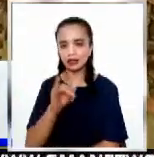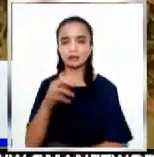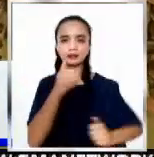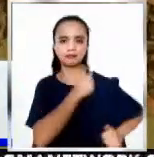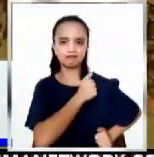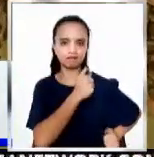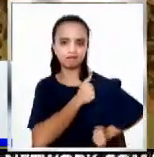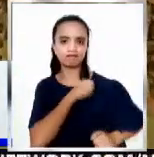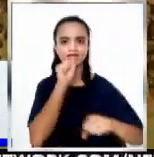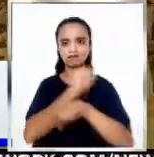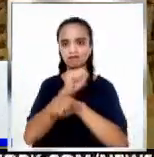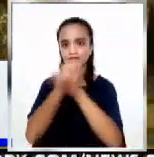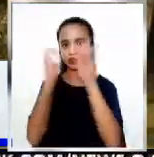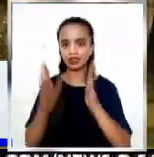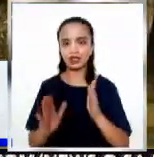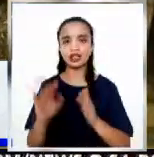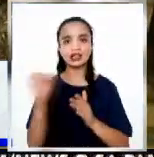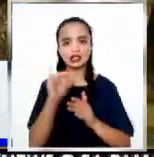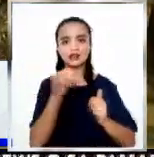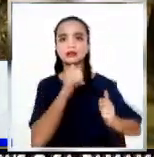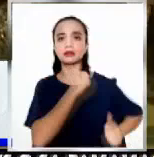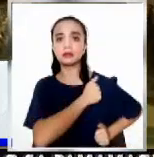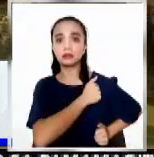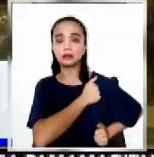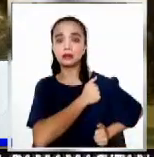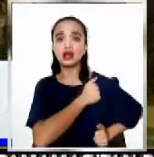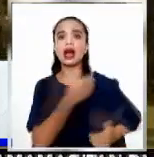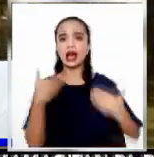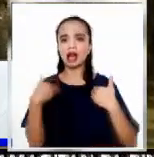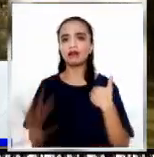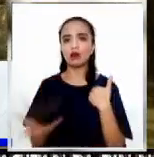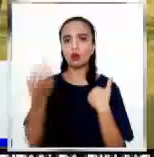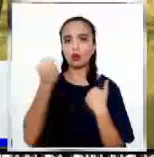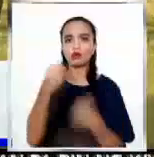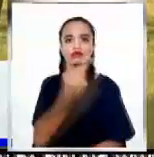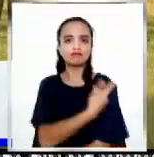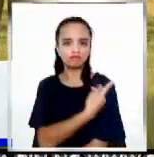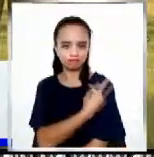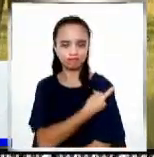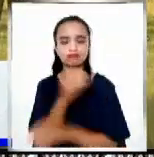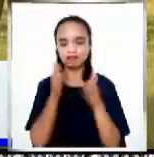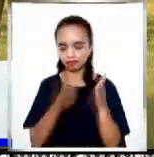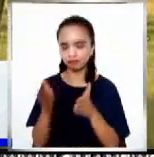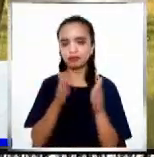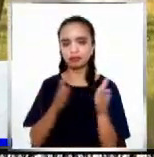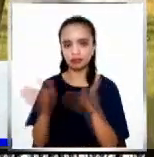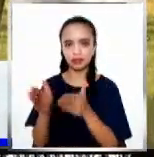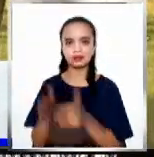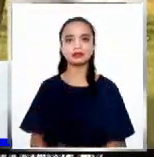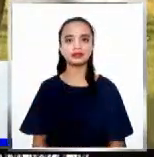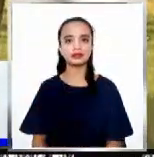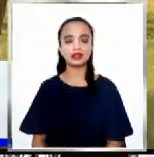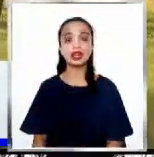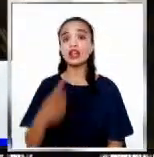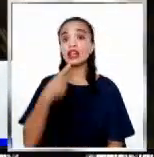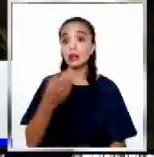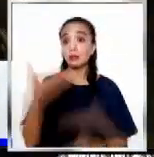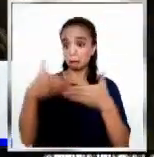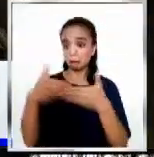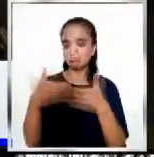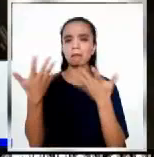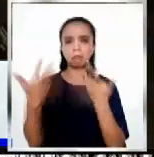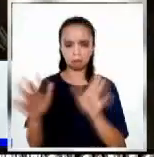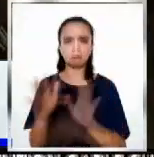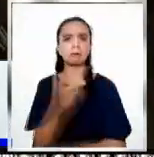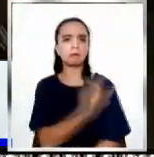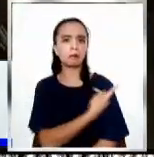uniformed personnel ng AFP naman may sariling vaccine rollout plan. Halos tapos na raw ang planong ito para sa